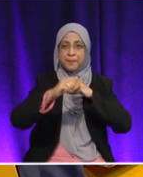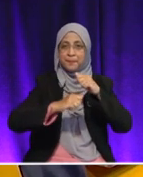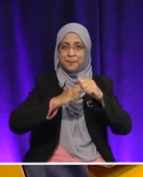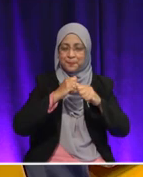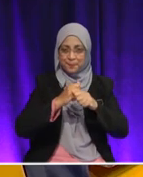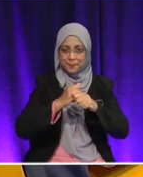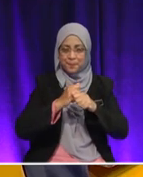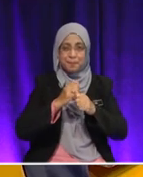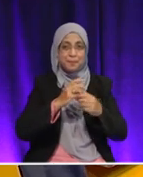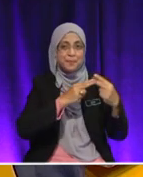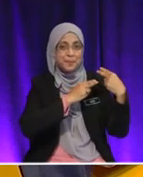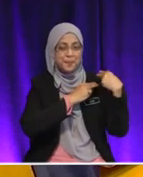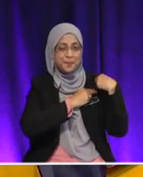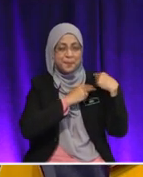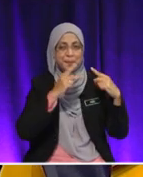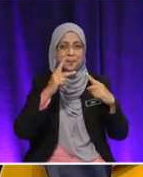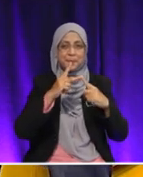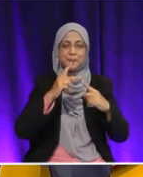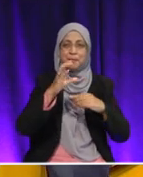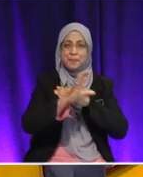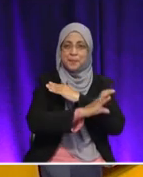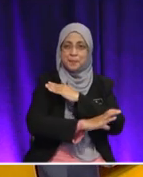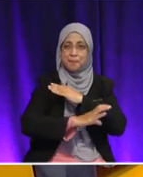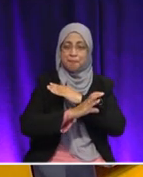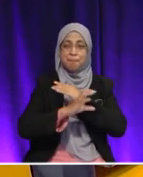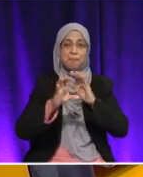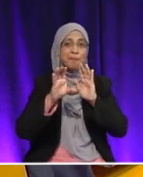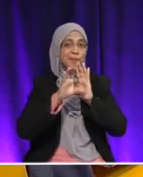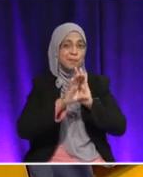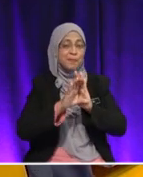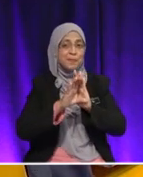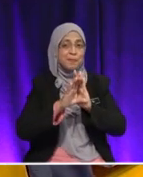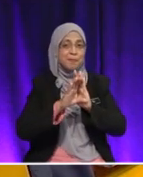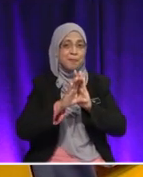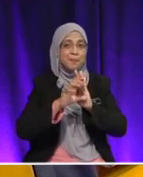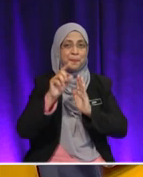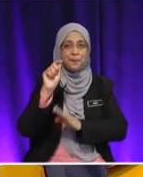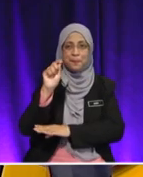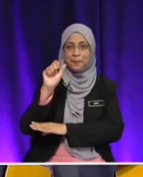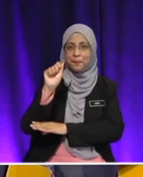negara Oke contohnya tabung bencana alam